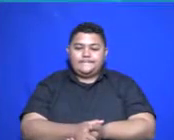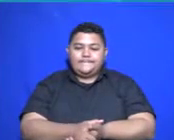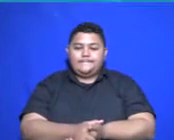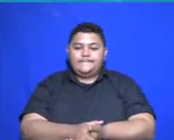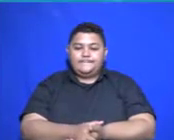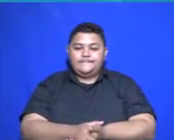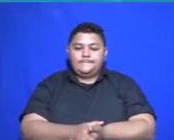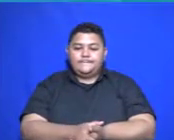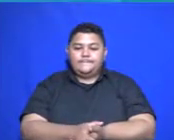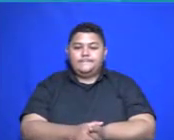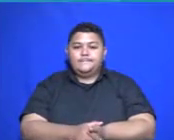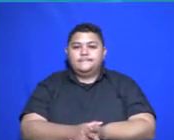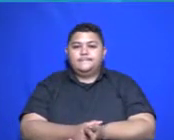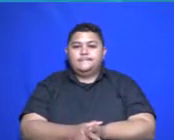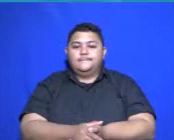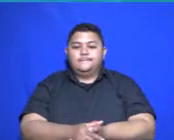80.000 koperasi.